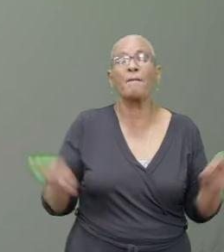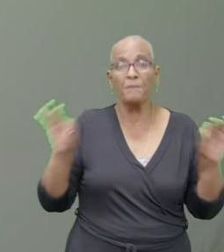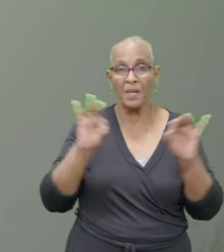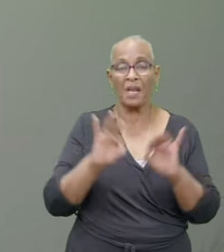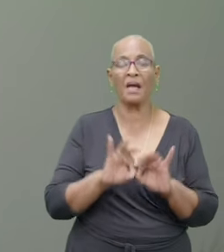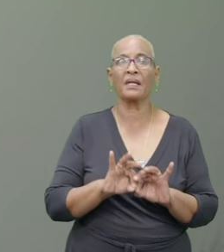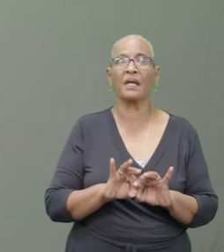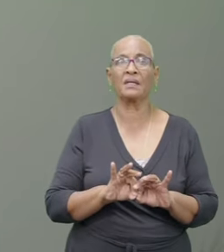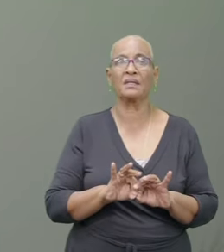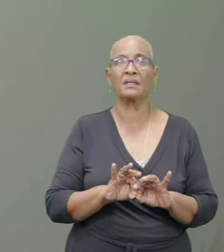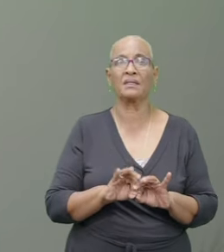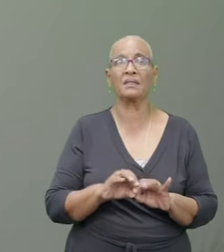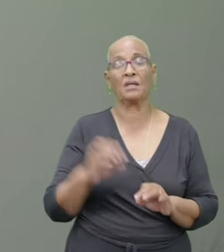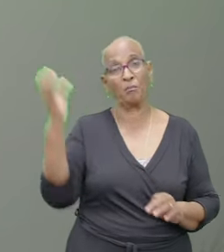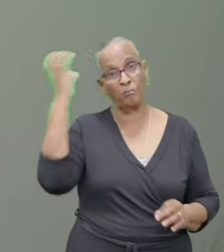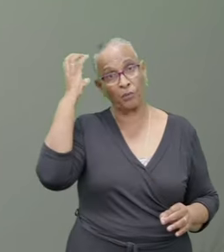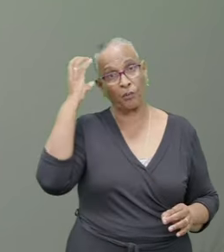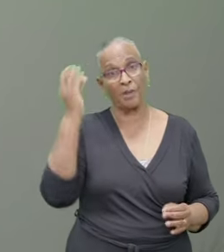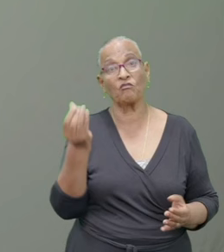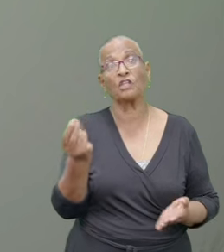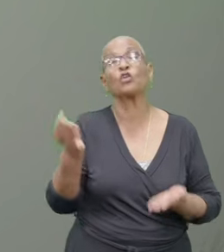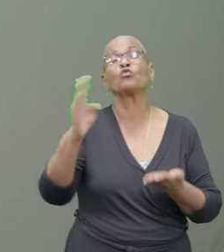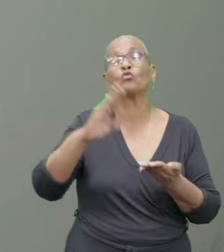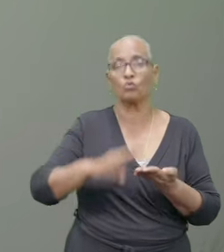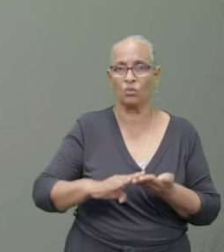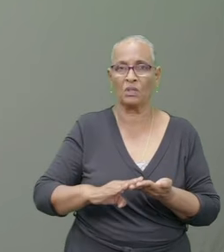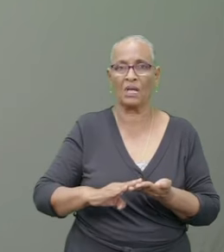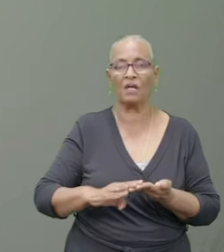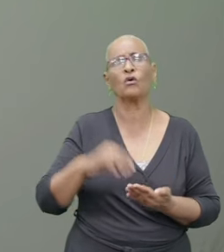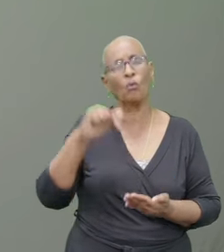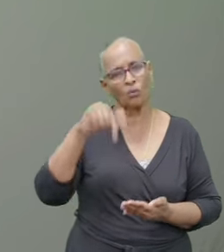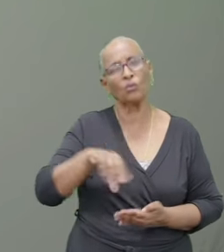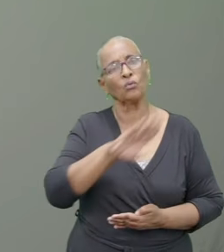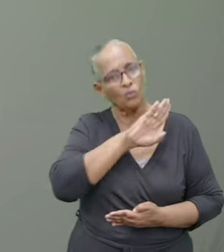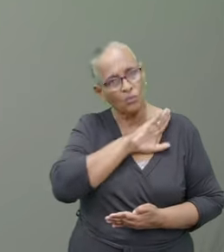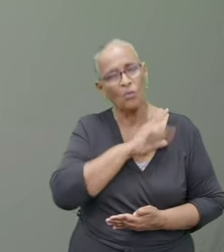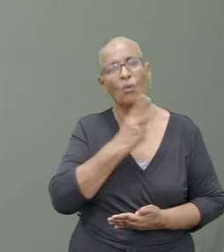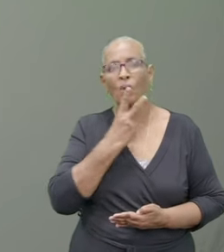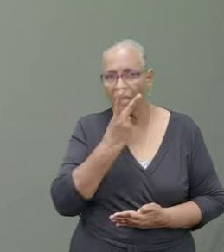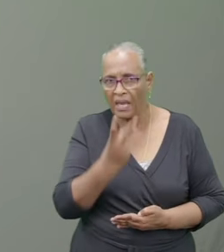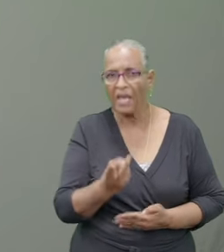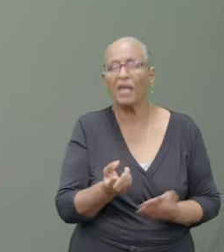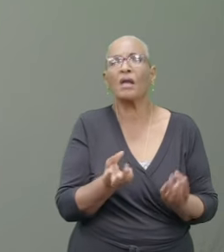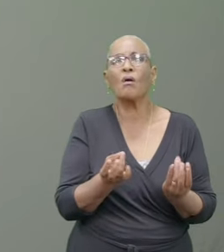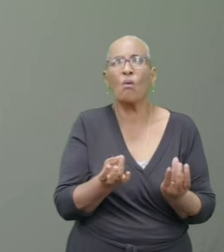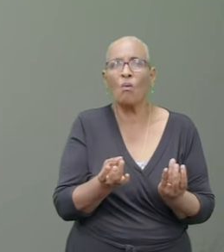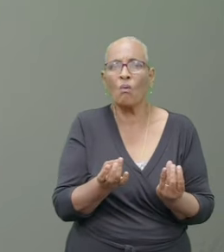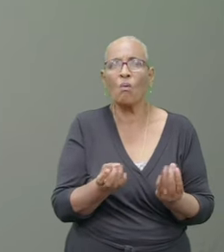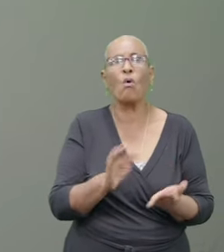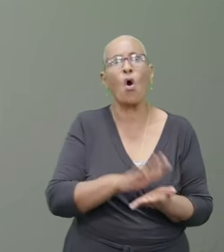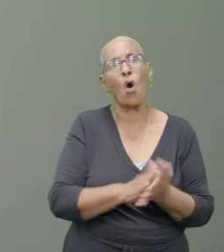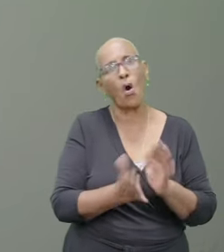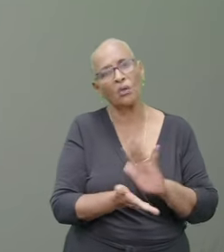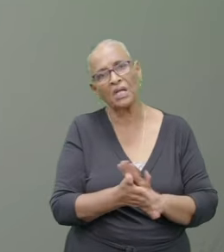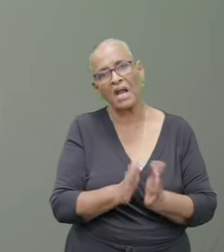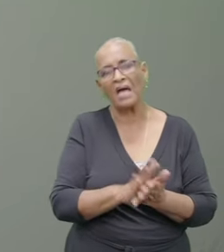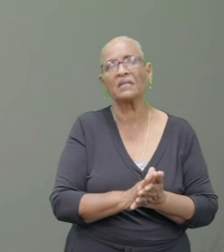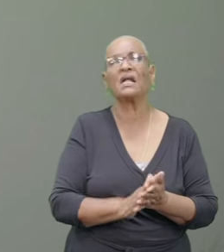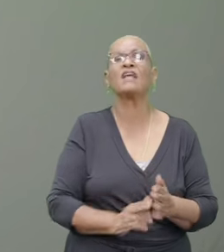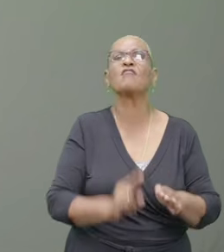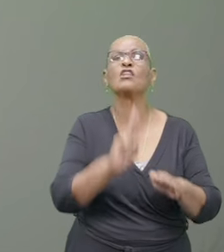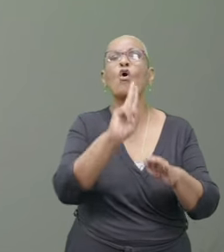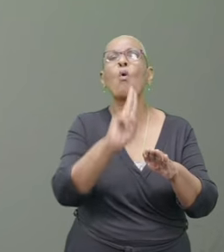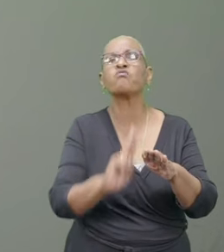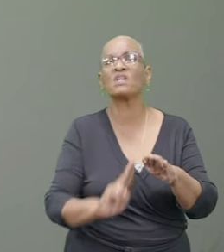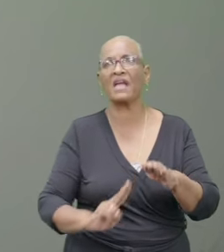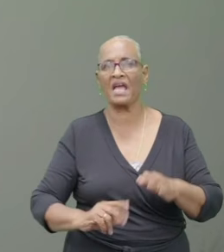de kwestie van die toelage, ook dat wordt bekeken en is bekeken door het onderhandelingsorgaan van de overheid.